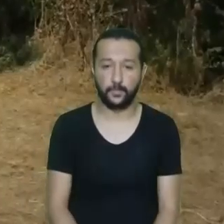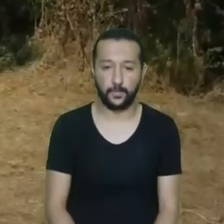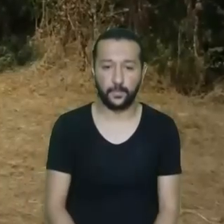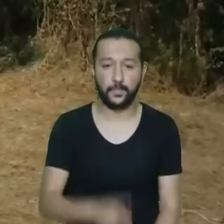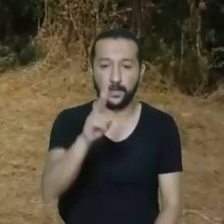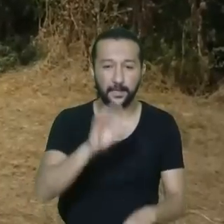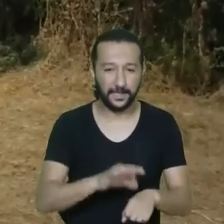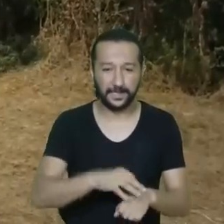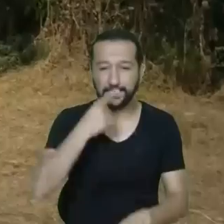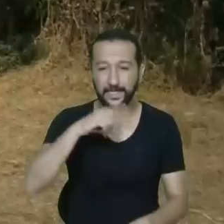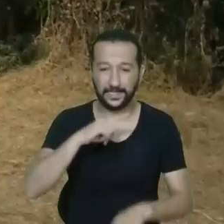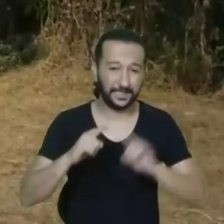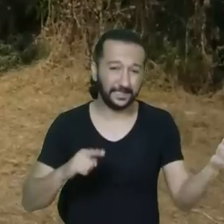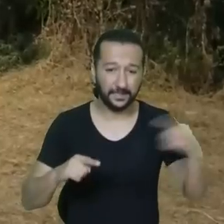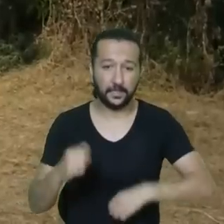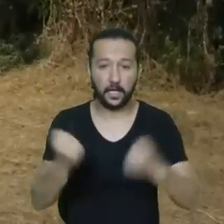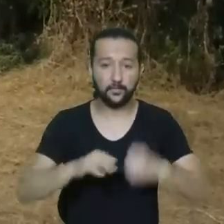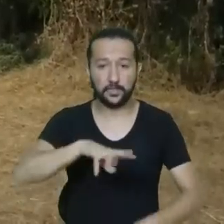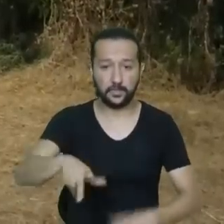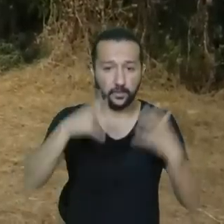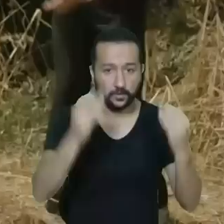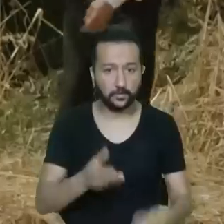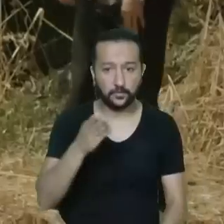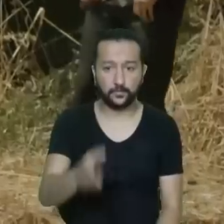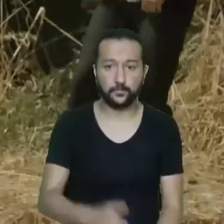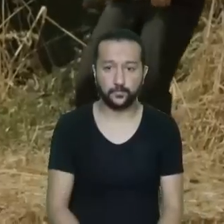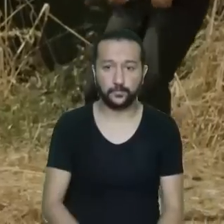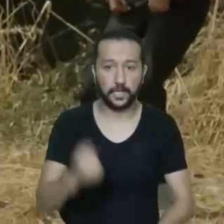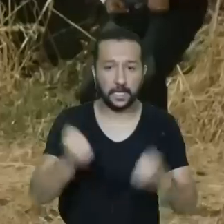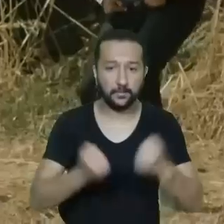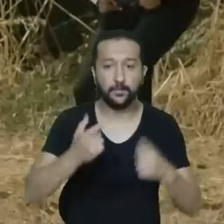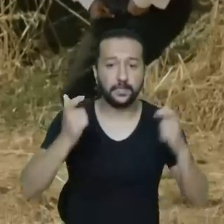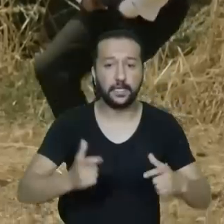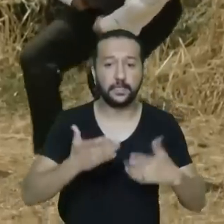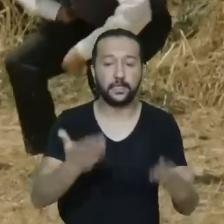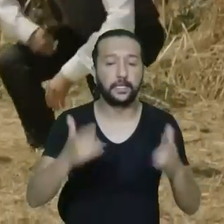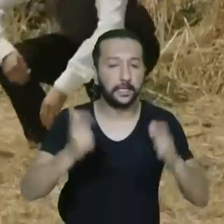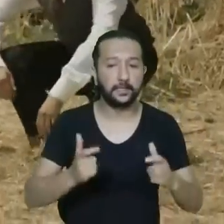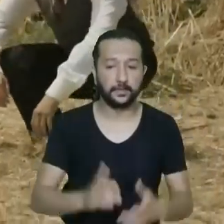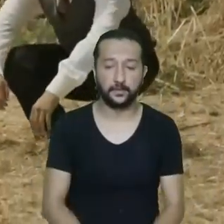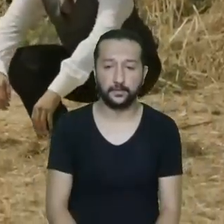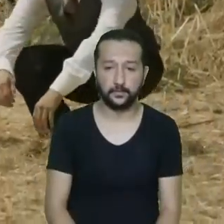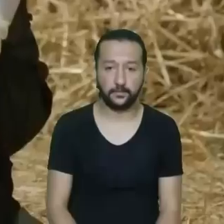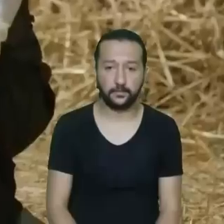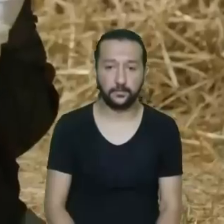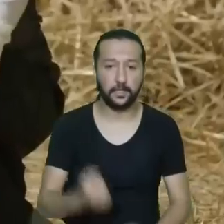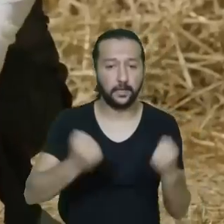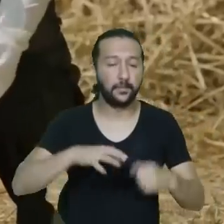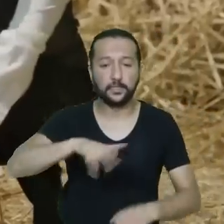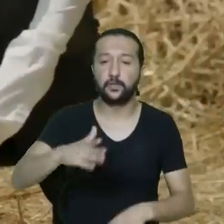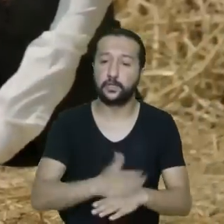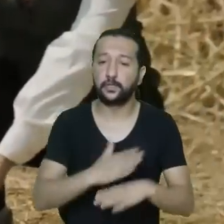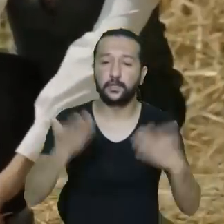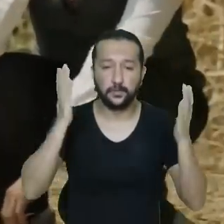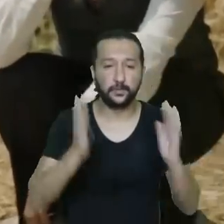Lan 2 dakika zeytin almaya gittik. Arabamızı çalıyoruz lan. Arabamız nereden okuyun? Yere çömelip dövündüler.